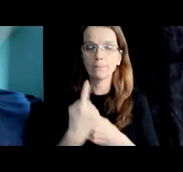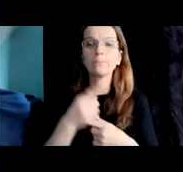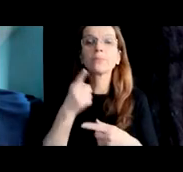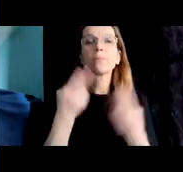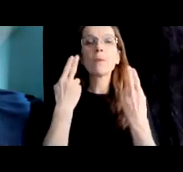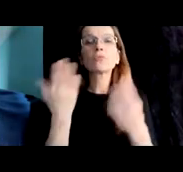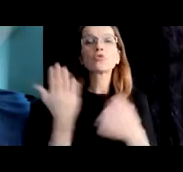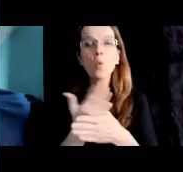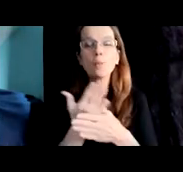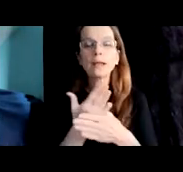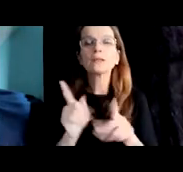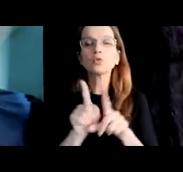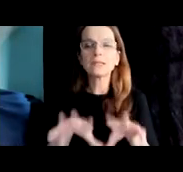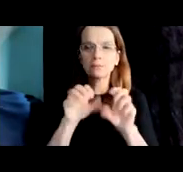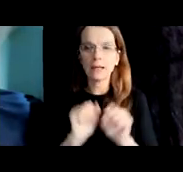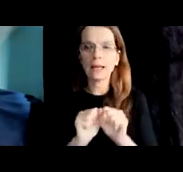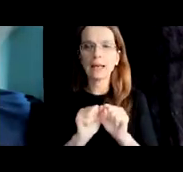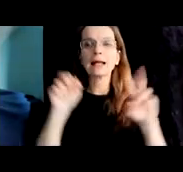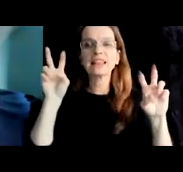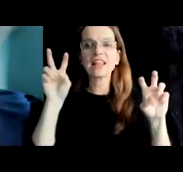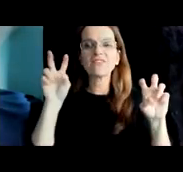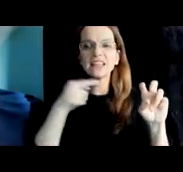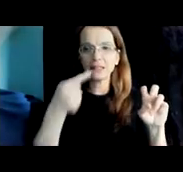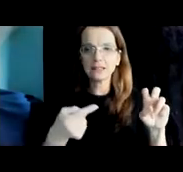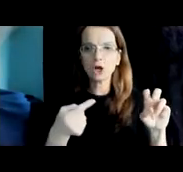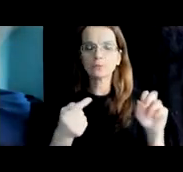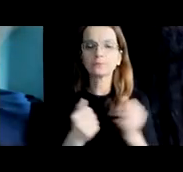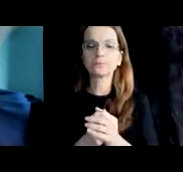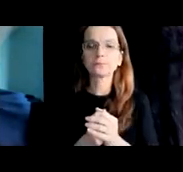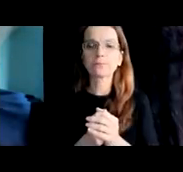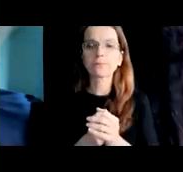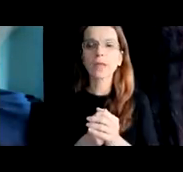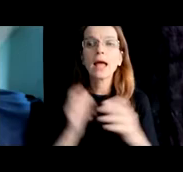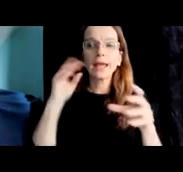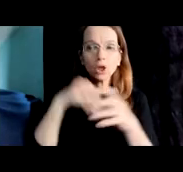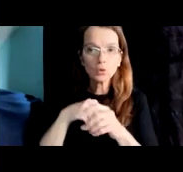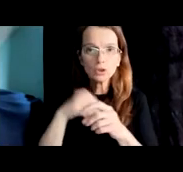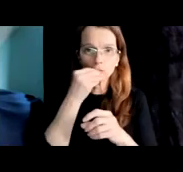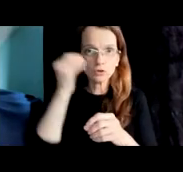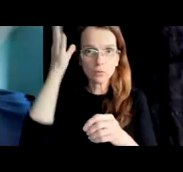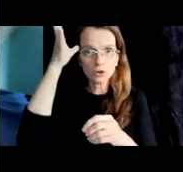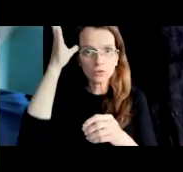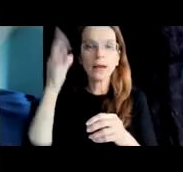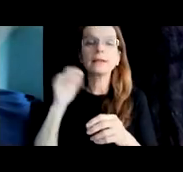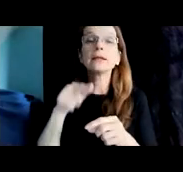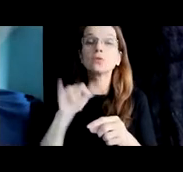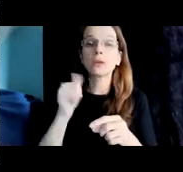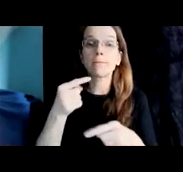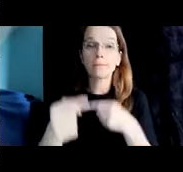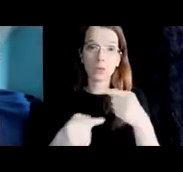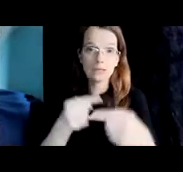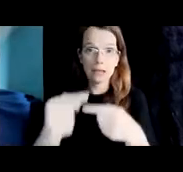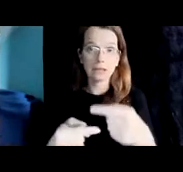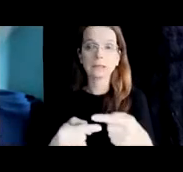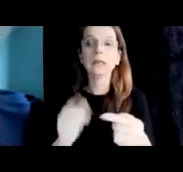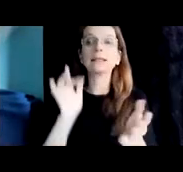sprejela tudi naslednjo definicijo. In sicer je ta naslednja. Inkluzivno izobraževanje je proces,